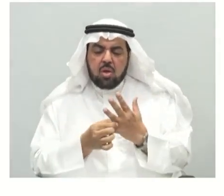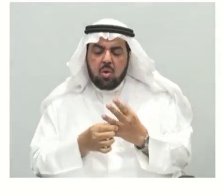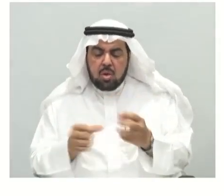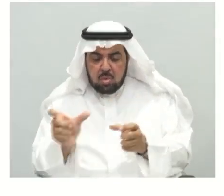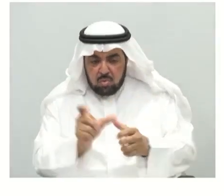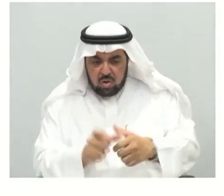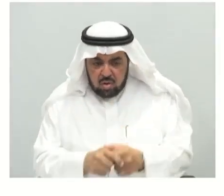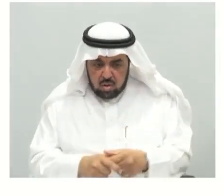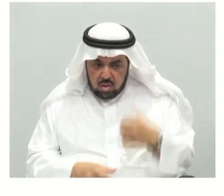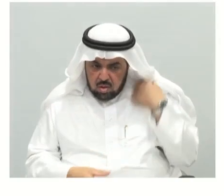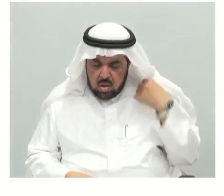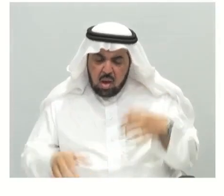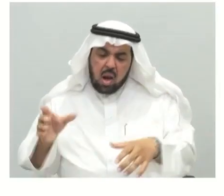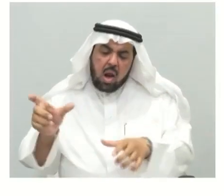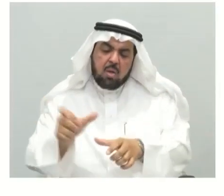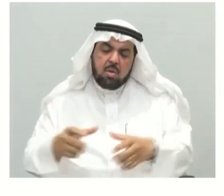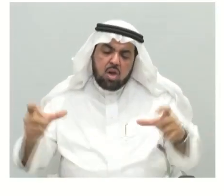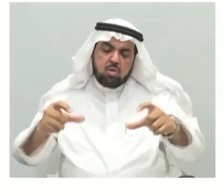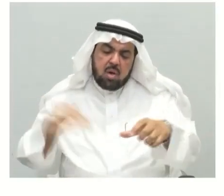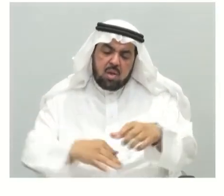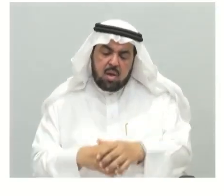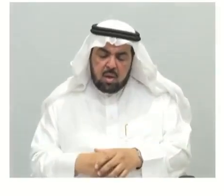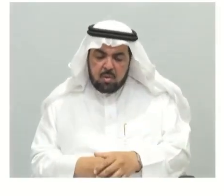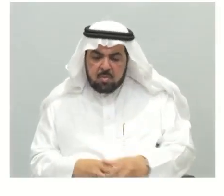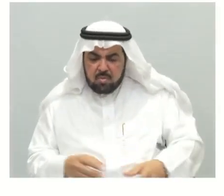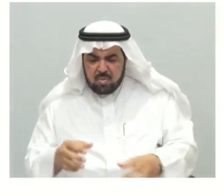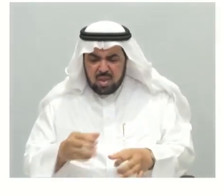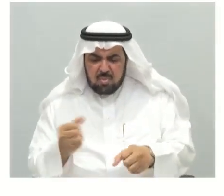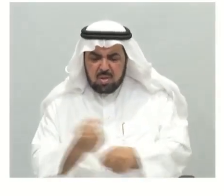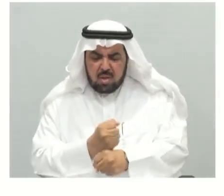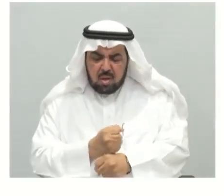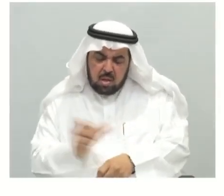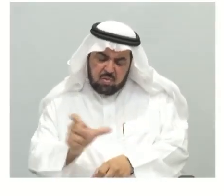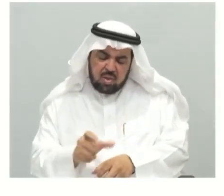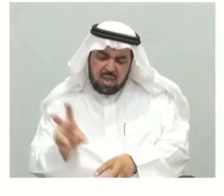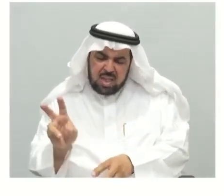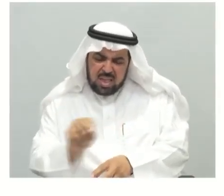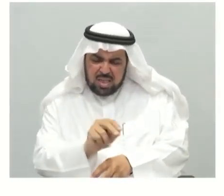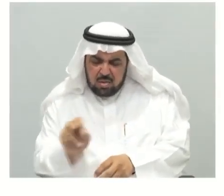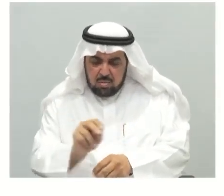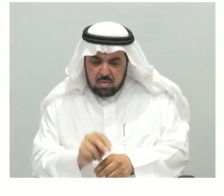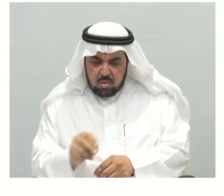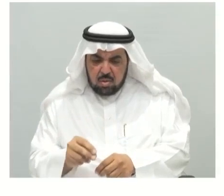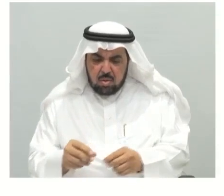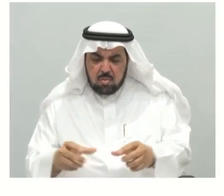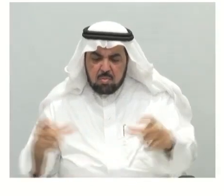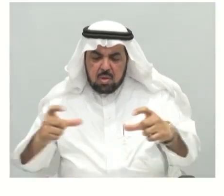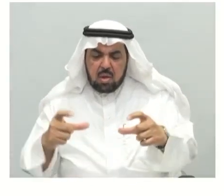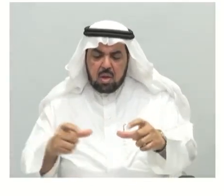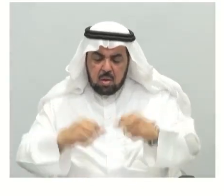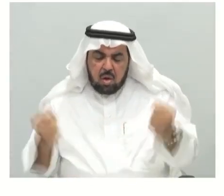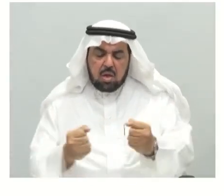المفردات اكمل الجمل التاليه باستعمال مفردات التشابه من دليل مراجعه